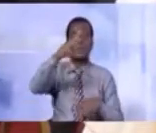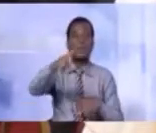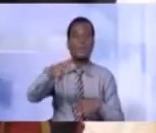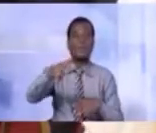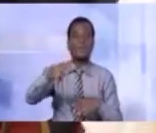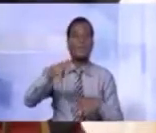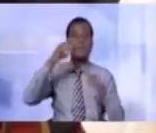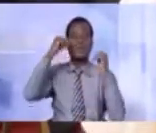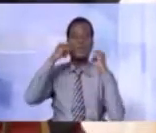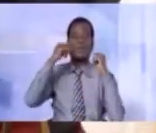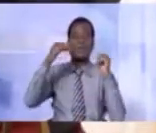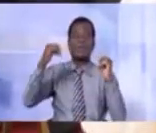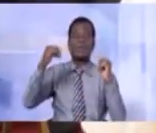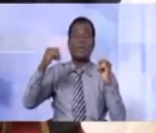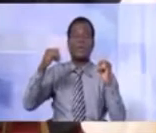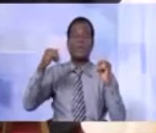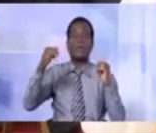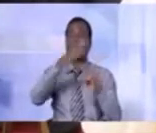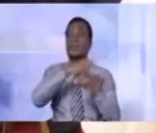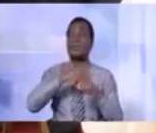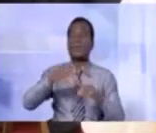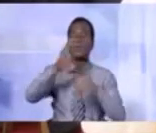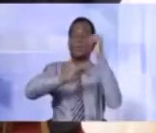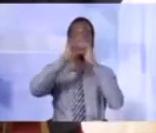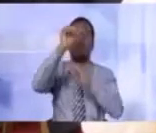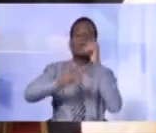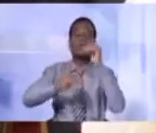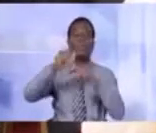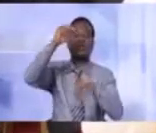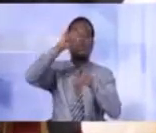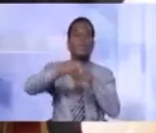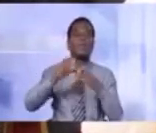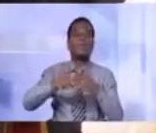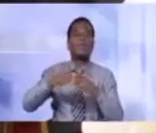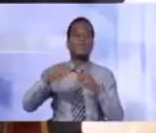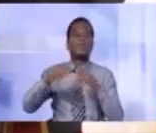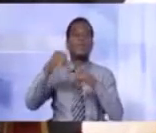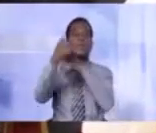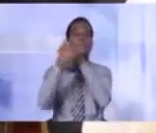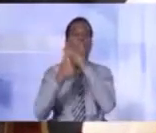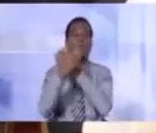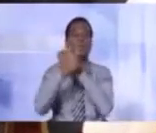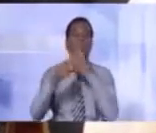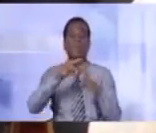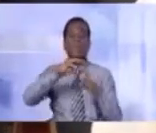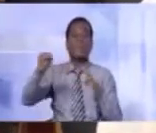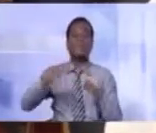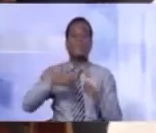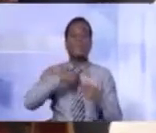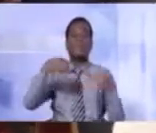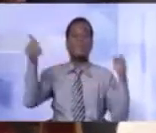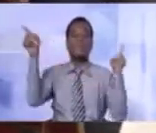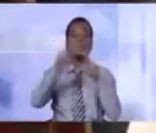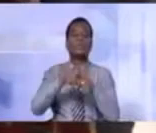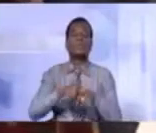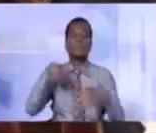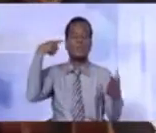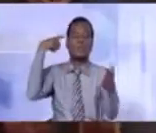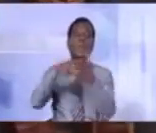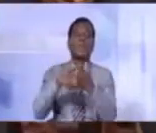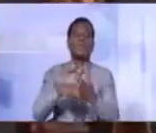indispensable à la construction d'un état moderne j'ai également noté